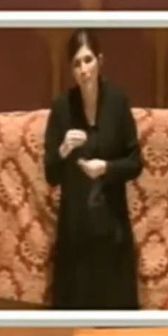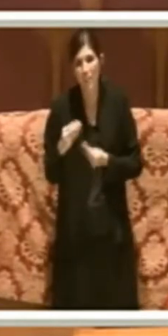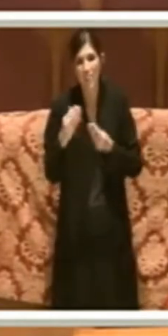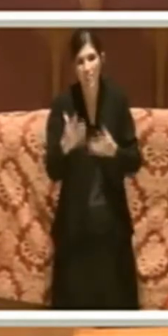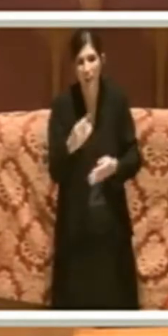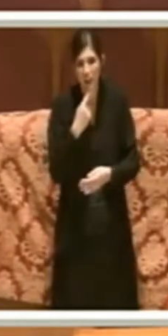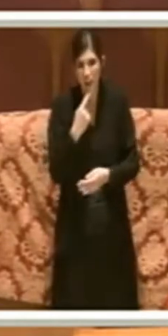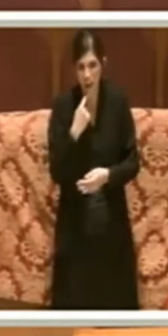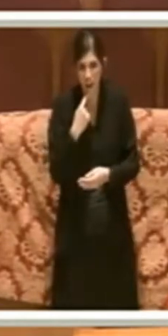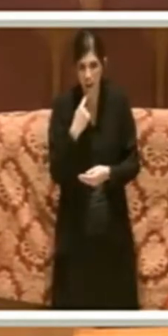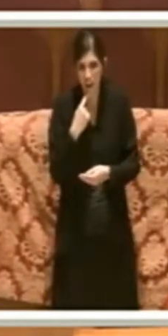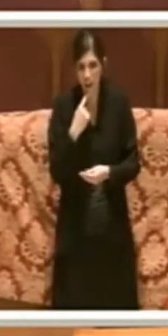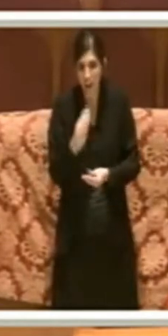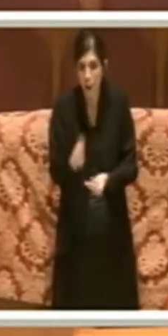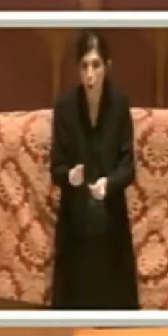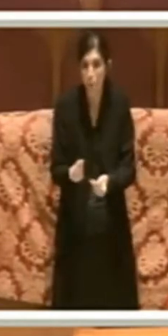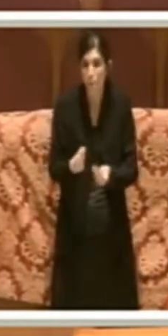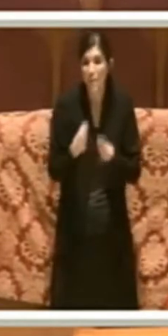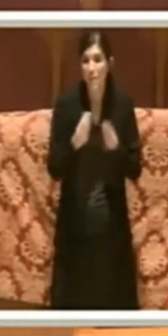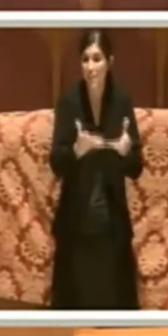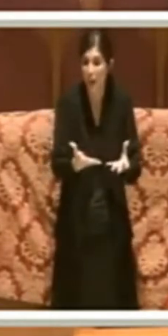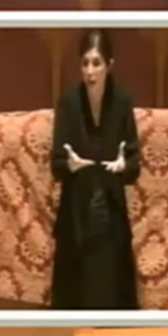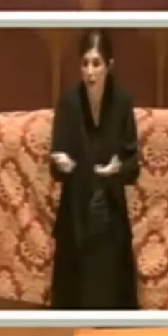in dare e avere opportunamente.